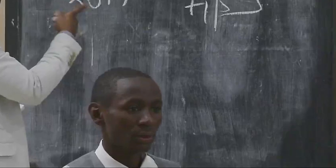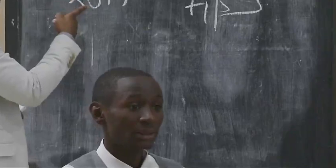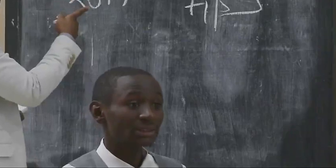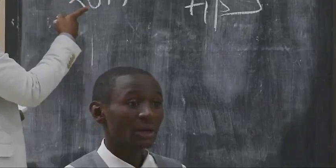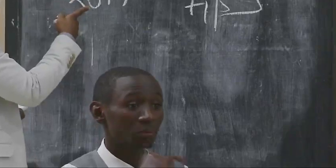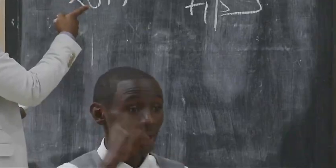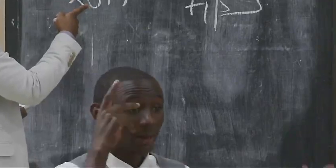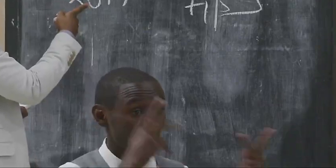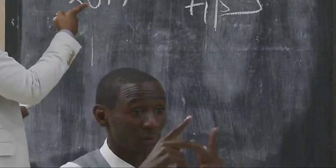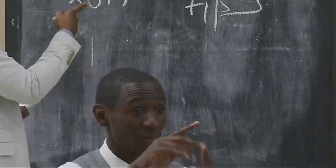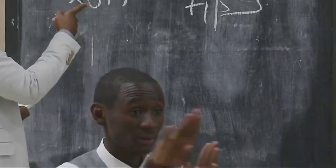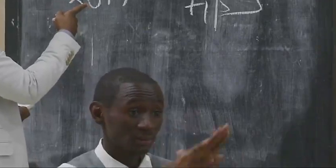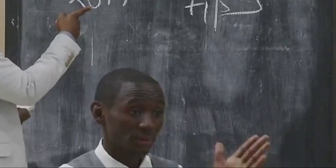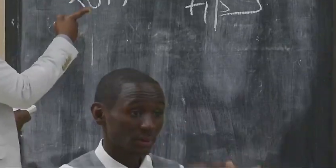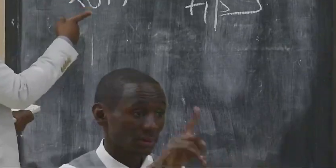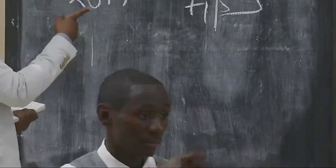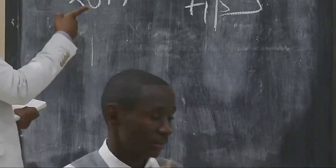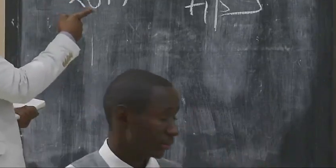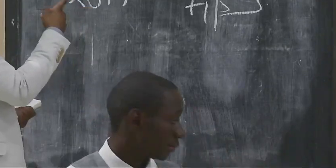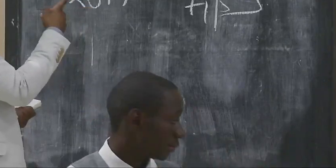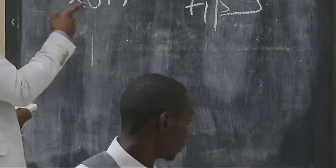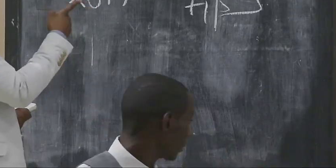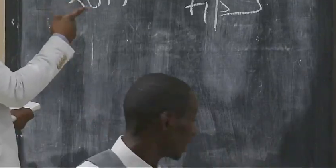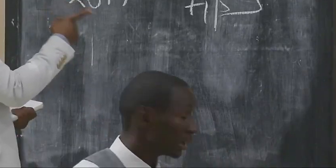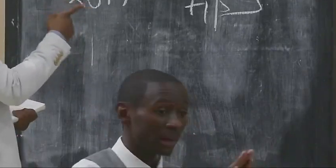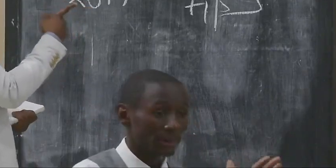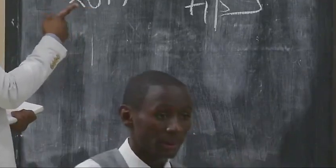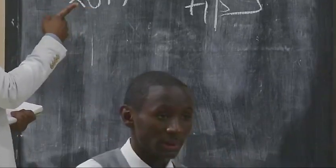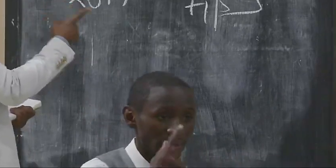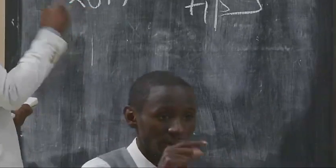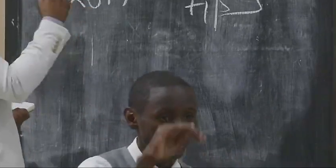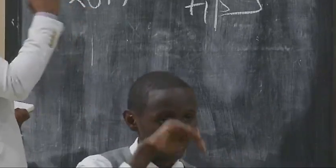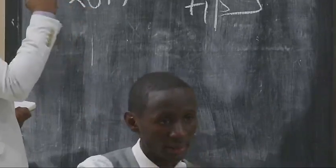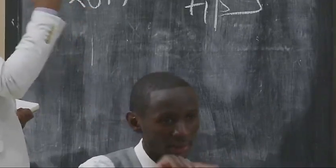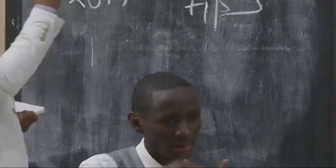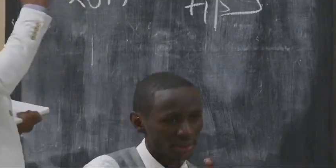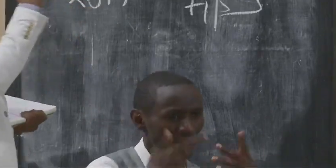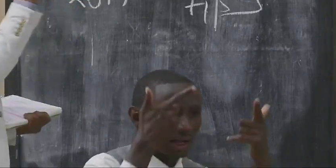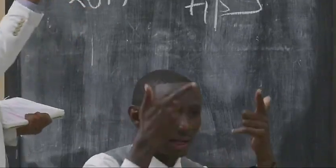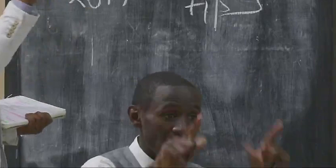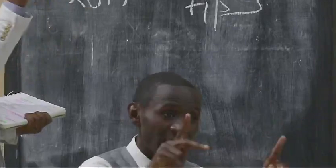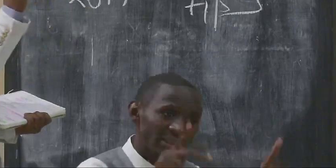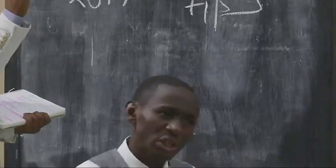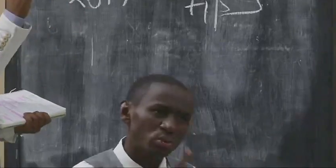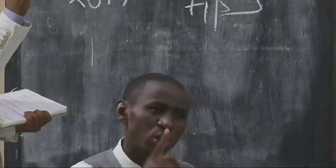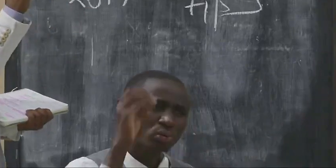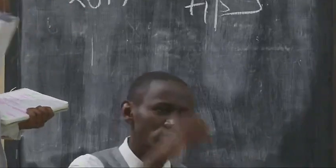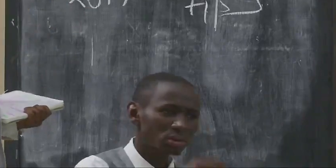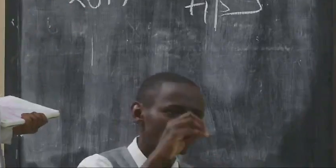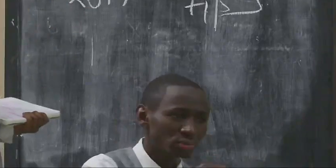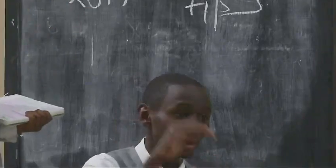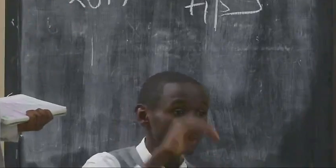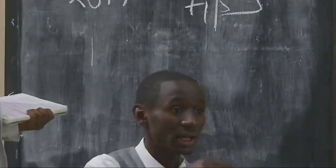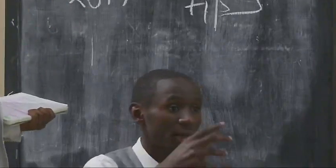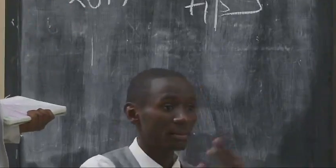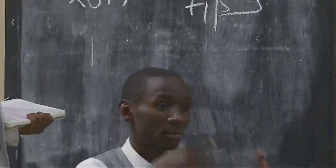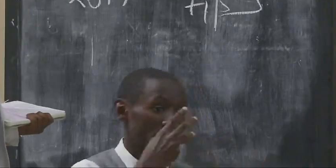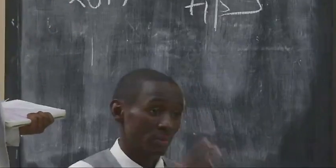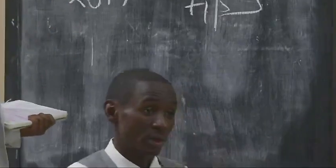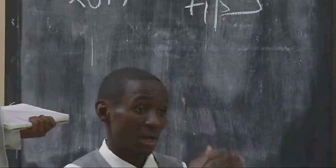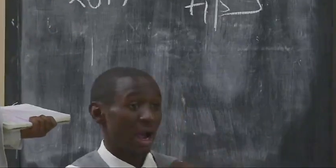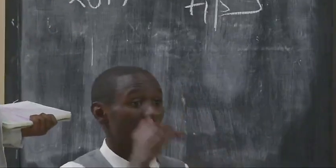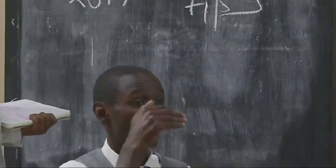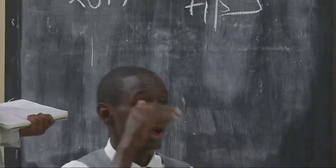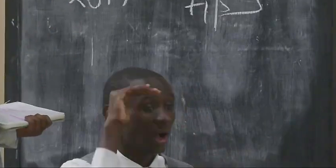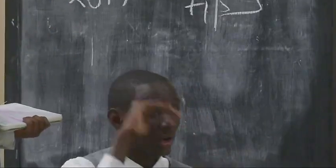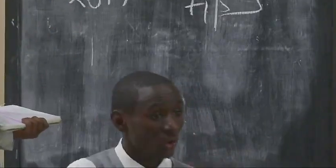Ne voyez-vous pas que ça c'est l'accomplissement de l'écriture? La Bible dit, Biblia nasema mwanzo wakati watu walizidika. Et ce qui arrive au